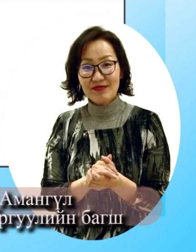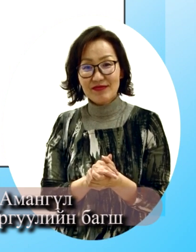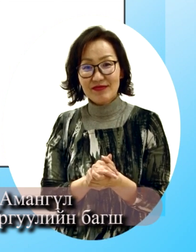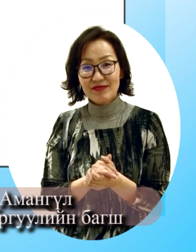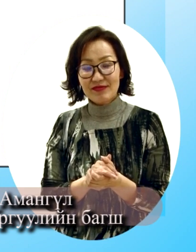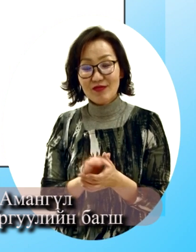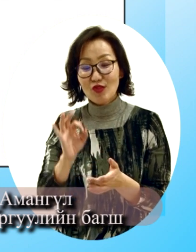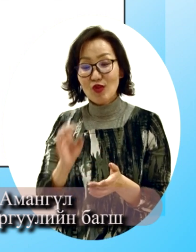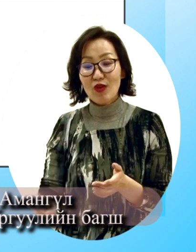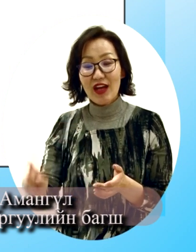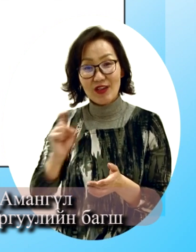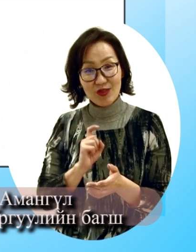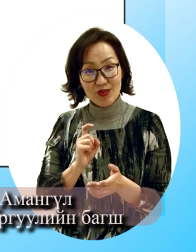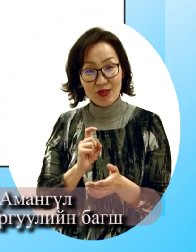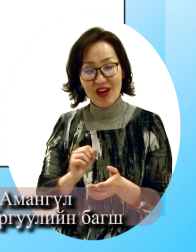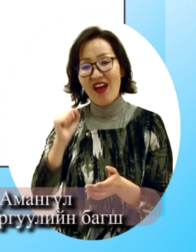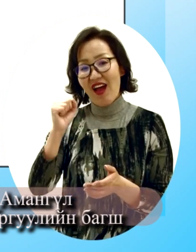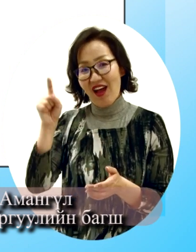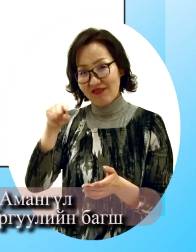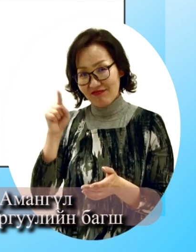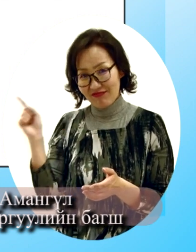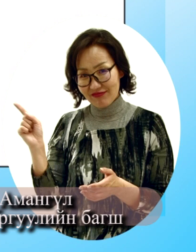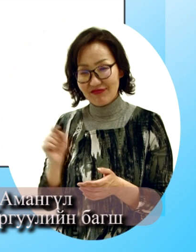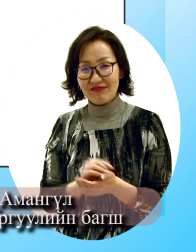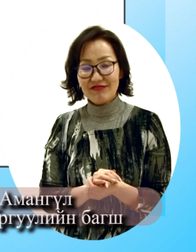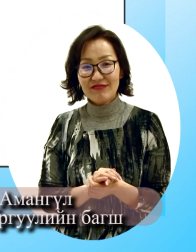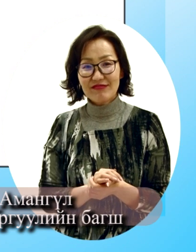жауабы 6 дециметр квадрат.